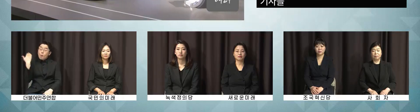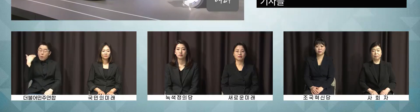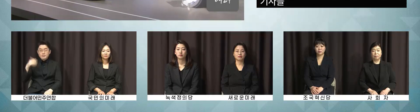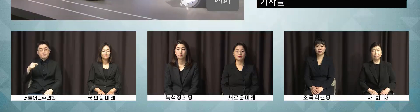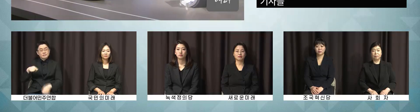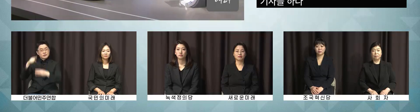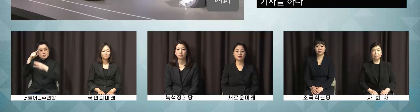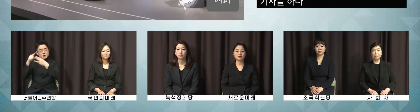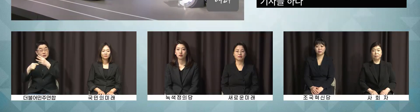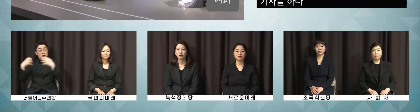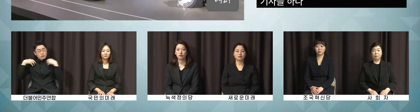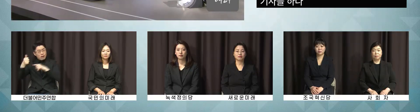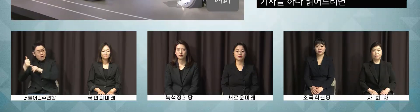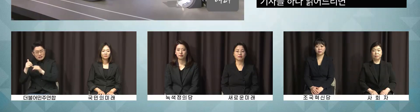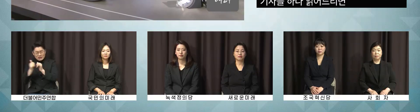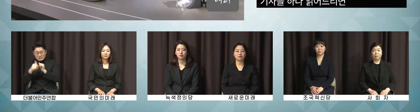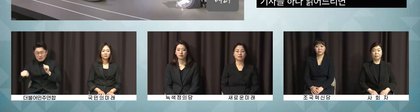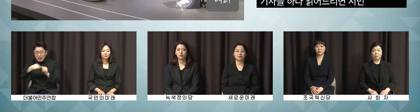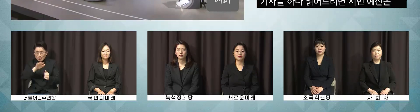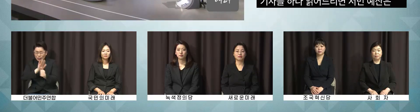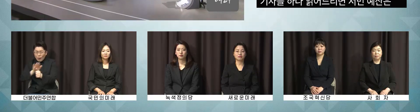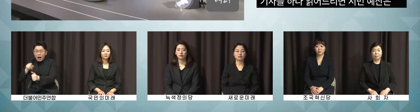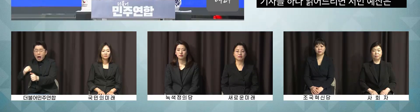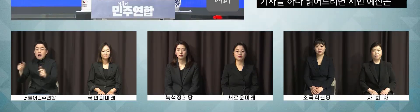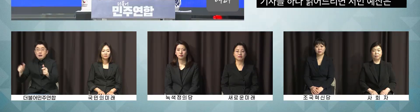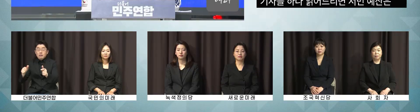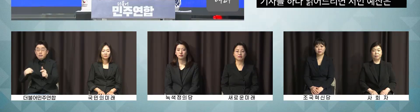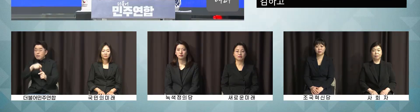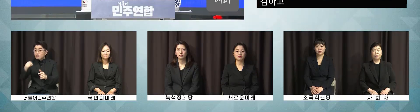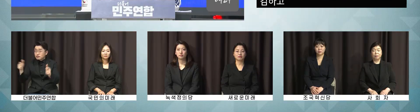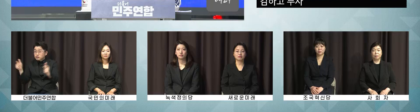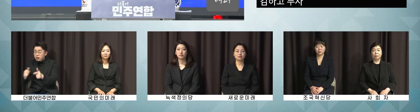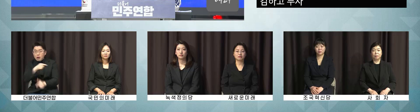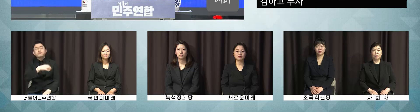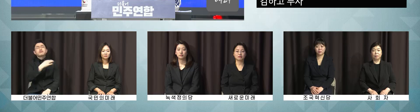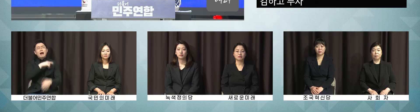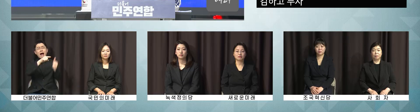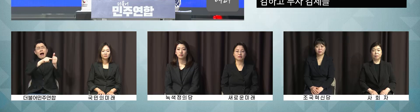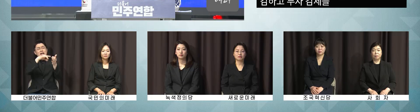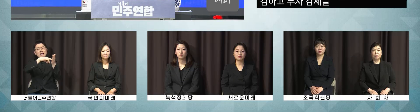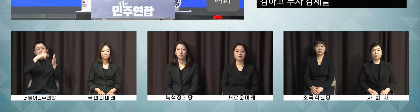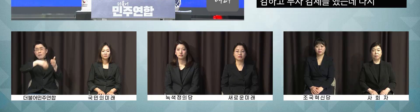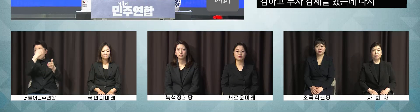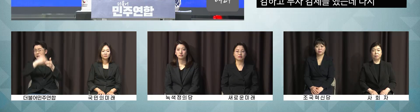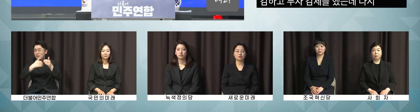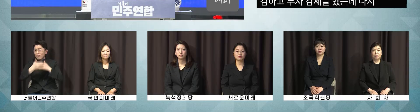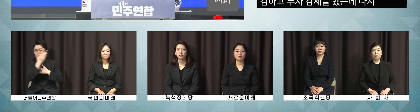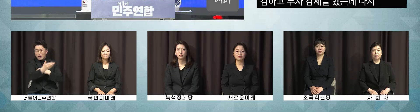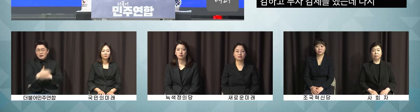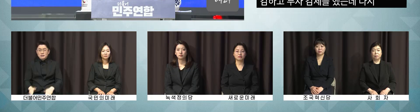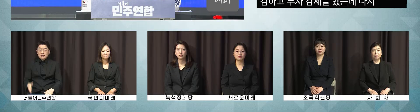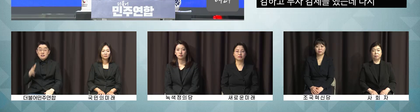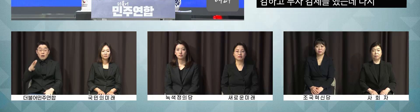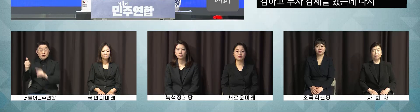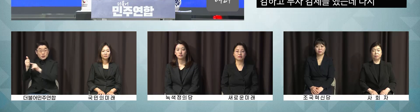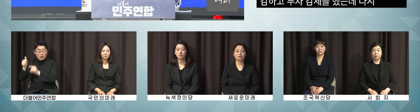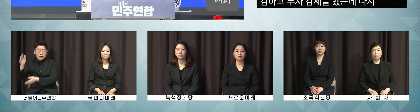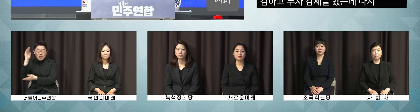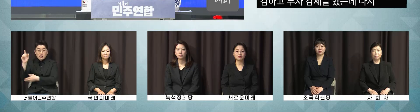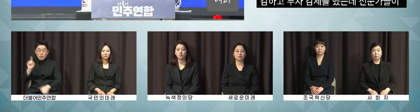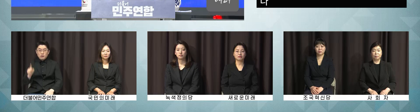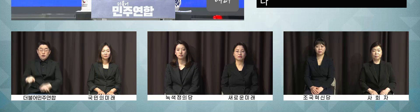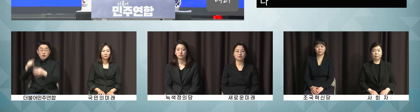서민 예산은 모두 삭감하고 부자 감세를 했습니다. 그래서 전문가들이 언론에 이런 말씀을 하셨네요. 윤석열